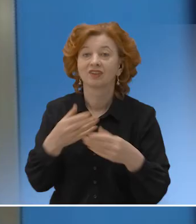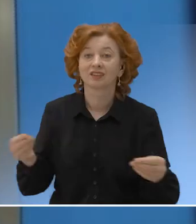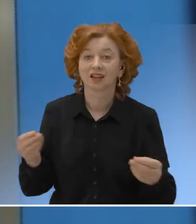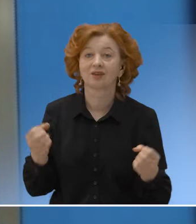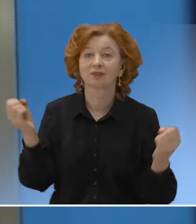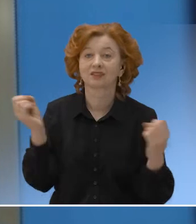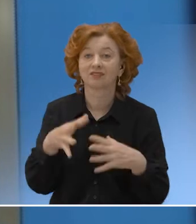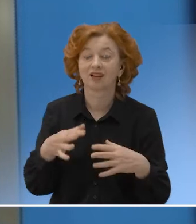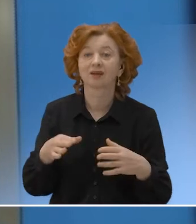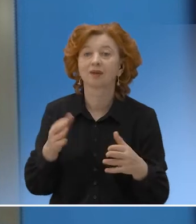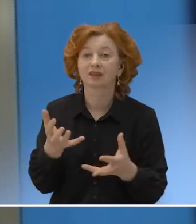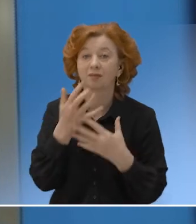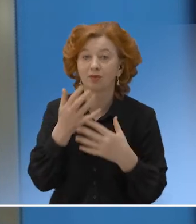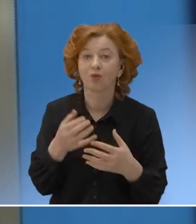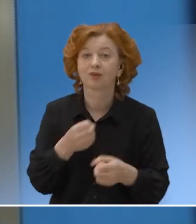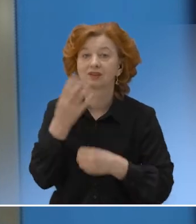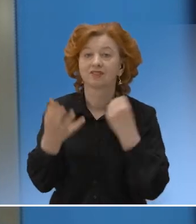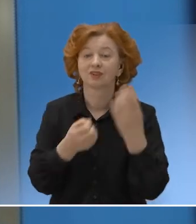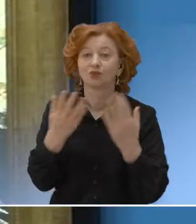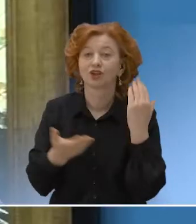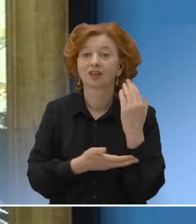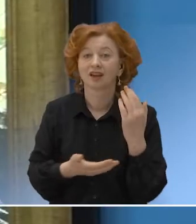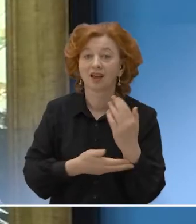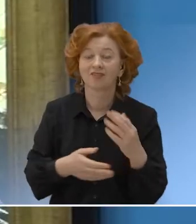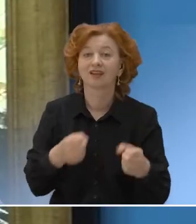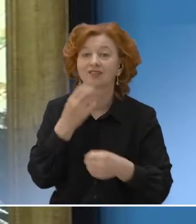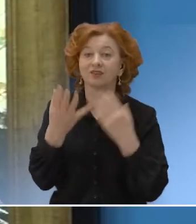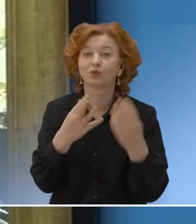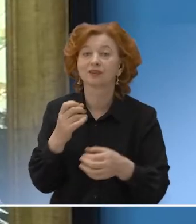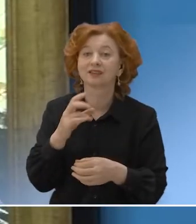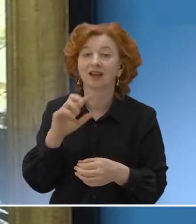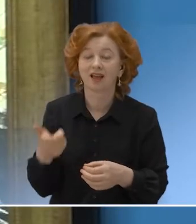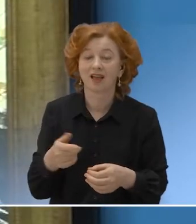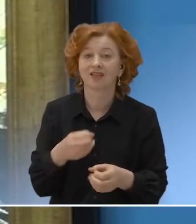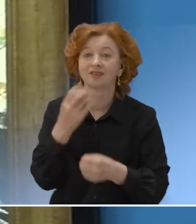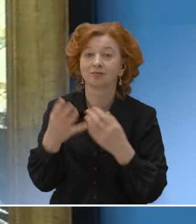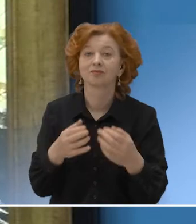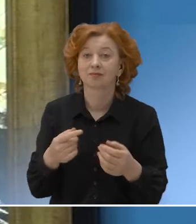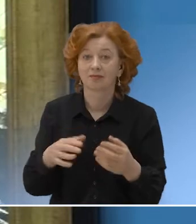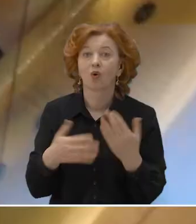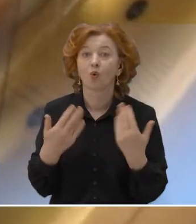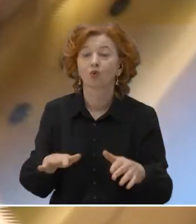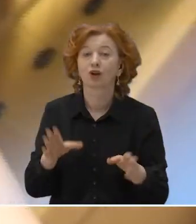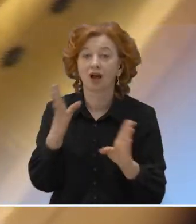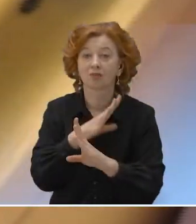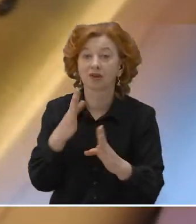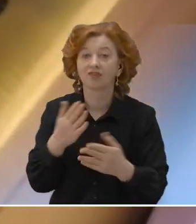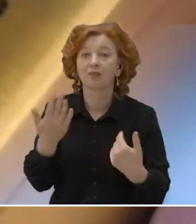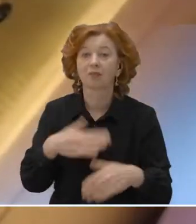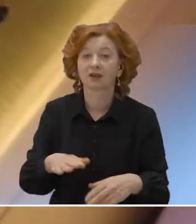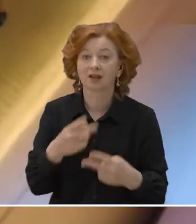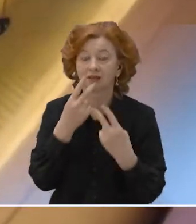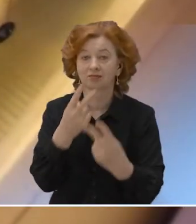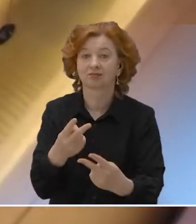весенним светом и солнечным теплом. Цветущие деревья, букеты сирени, задумчивые лица. Помогла создать атмосферу